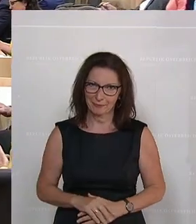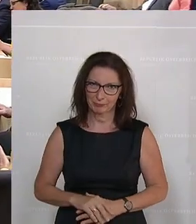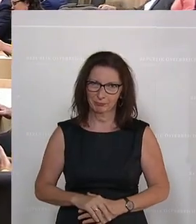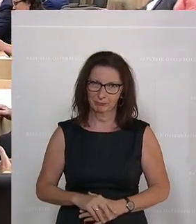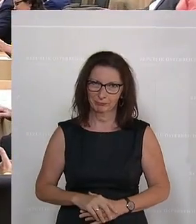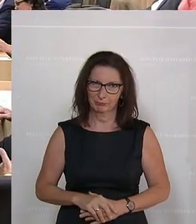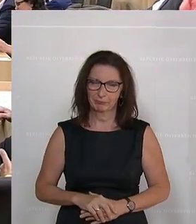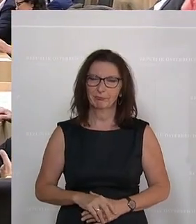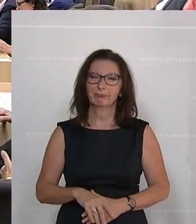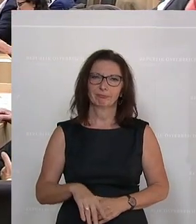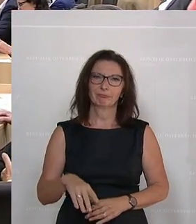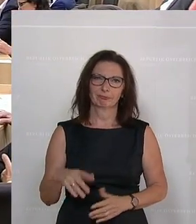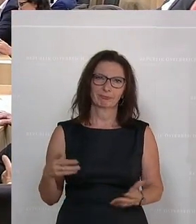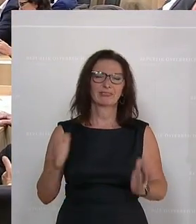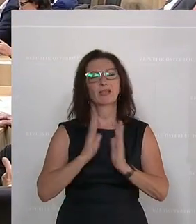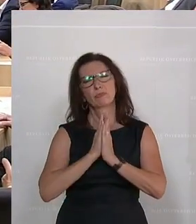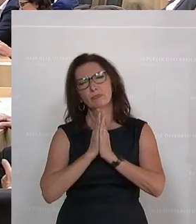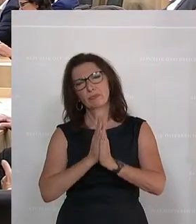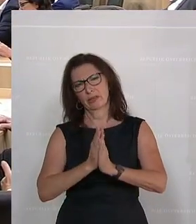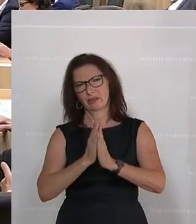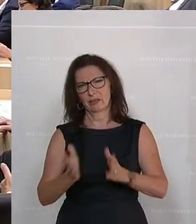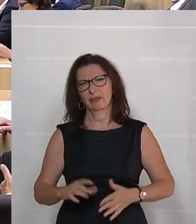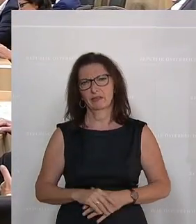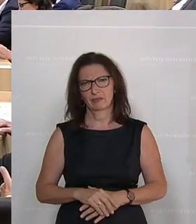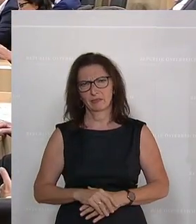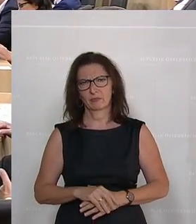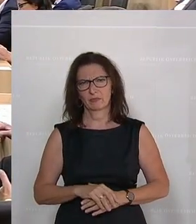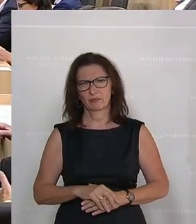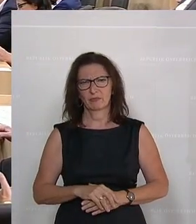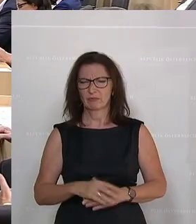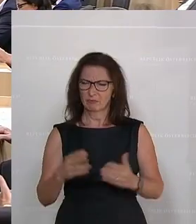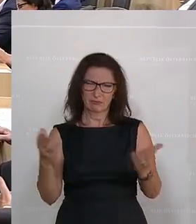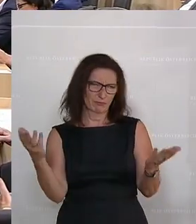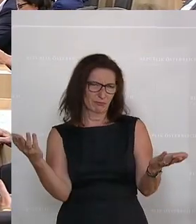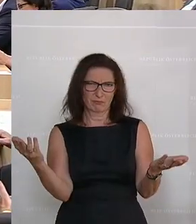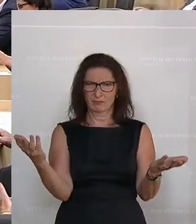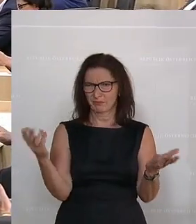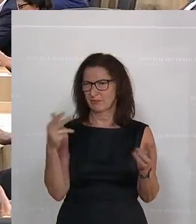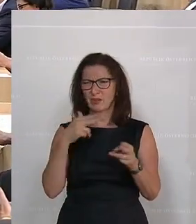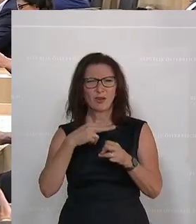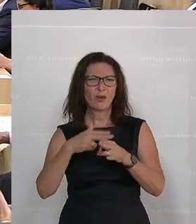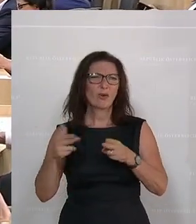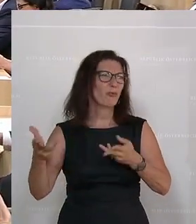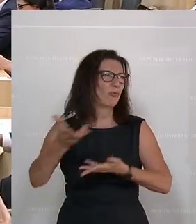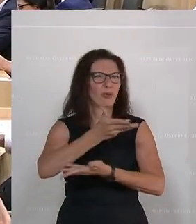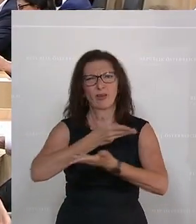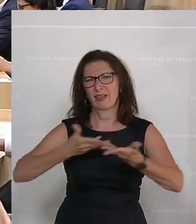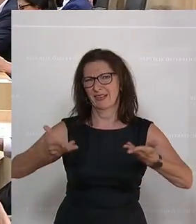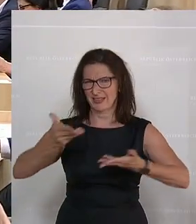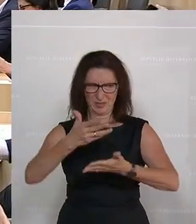das ist ich bitte wirklich ist die nicht unserer debattenkultur ich bitte